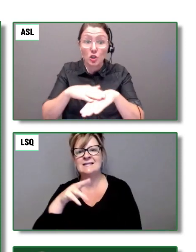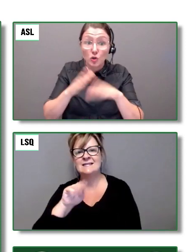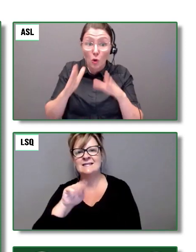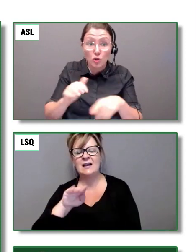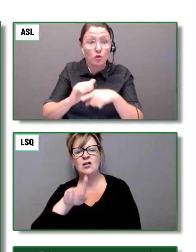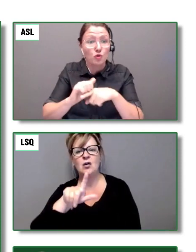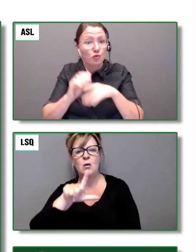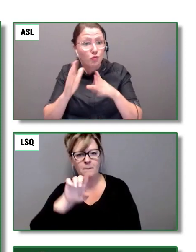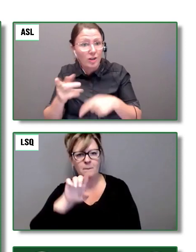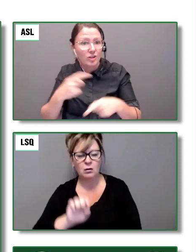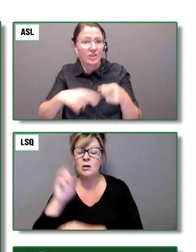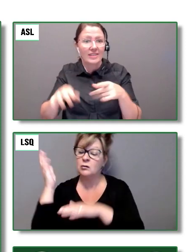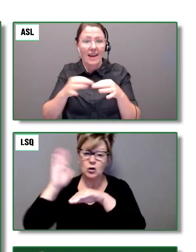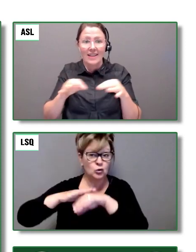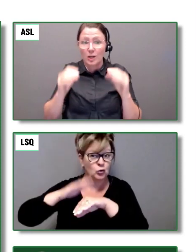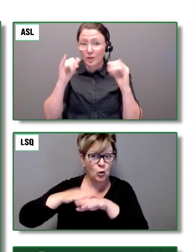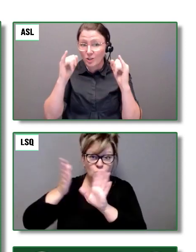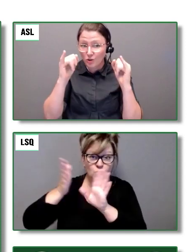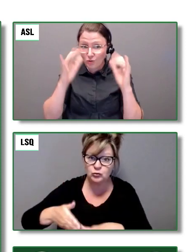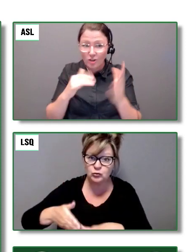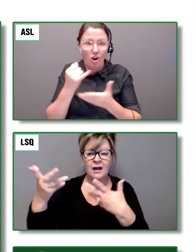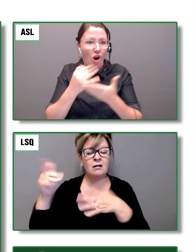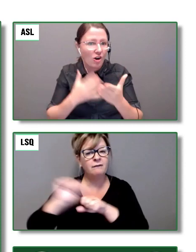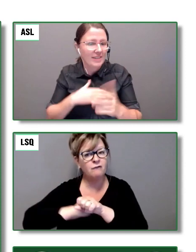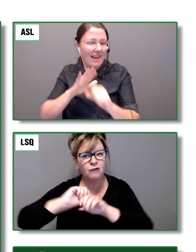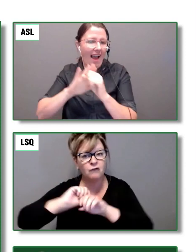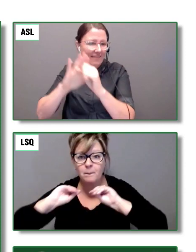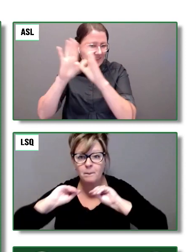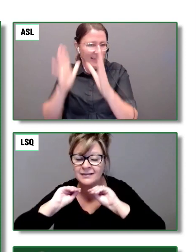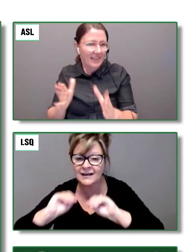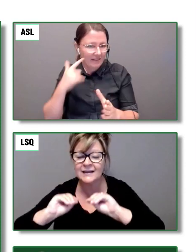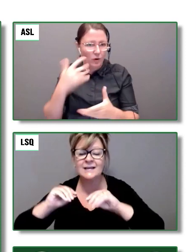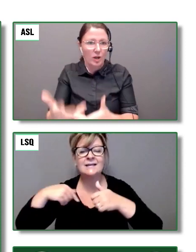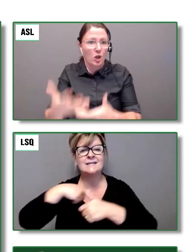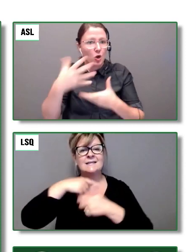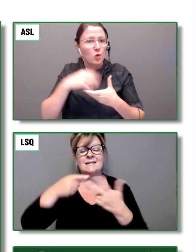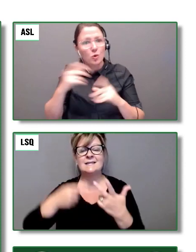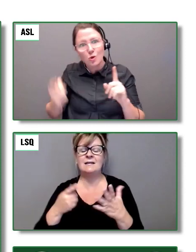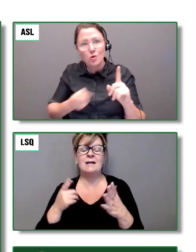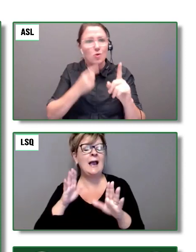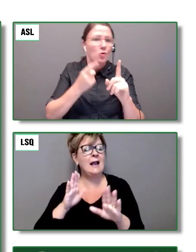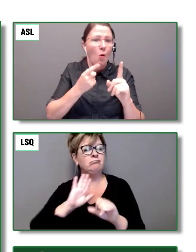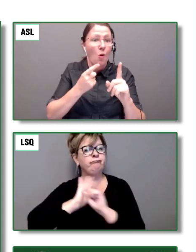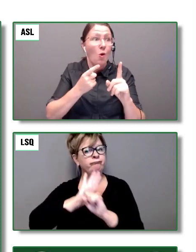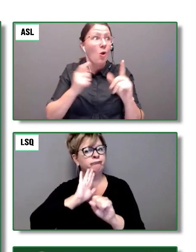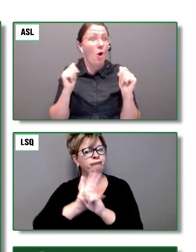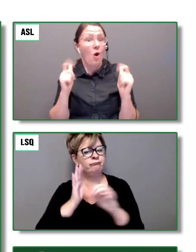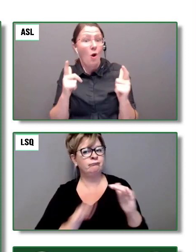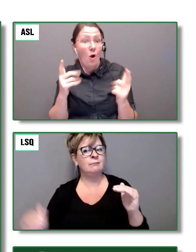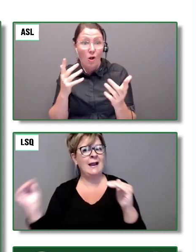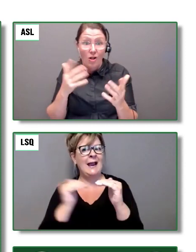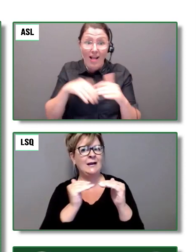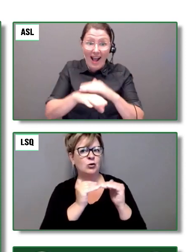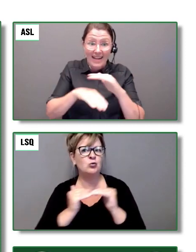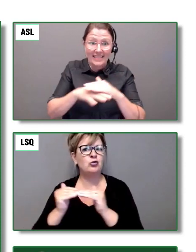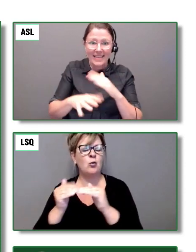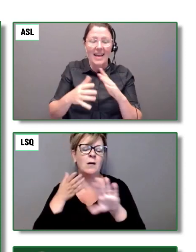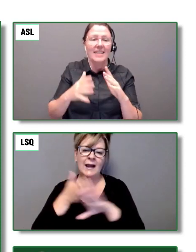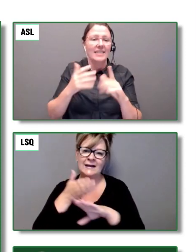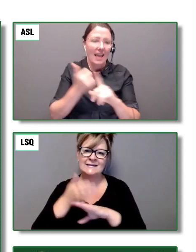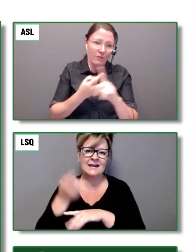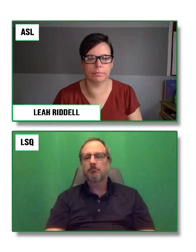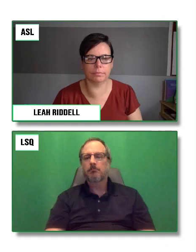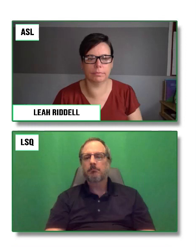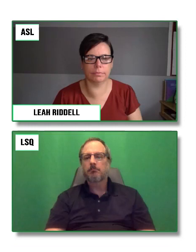consultante, formatrice, instructrice en langue des signes, une artiste et une avocate de l'inclusion, s'efforçant de l'accès pour tous, tout le monde y